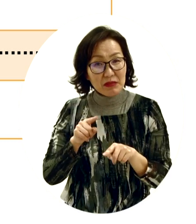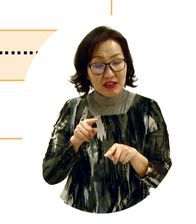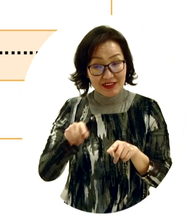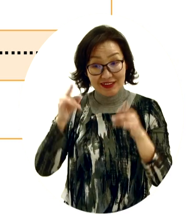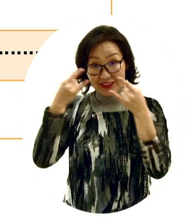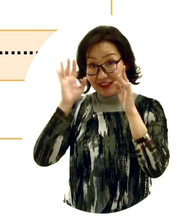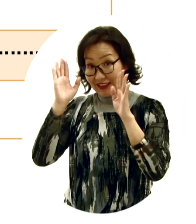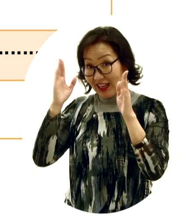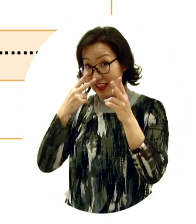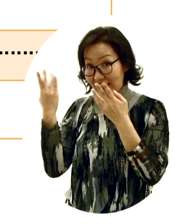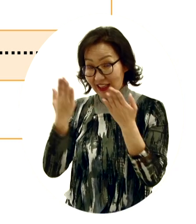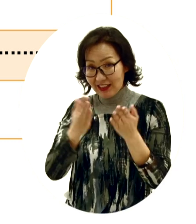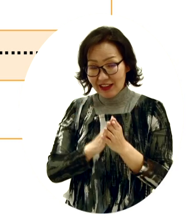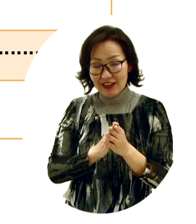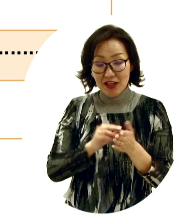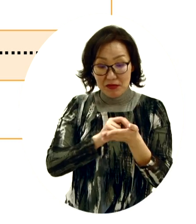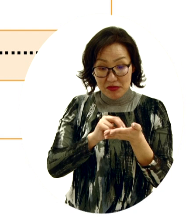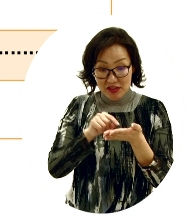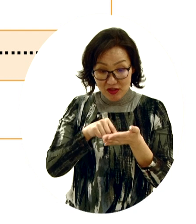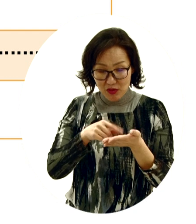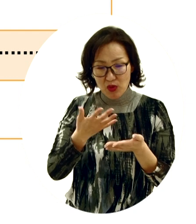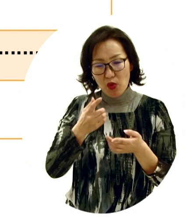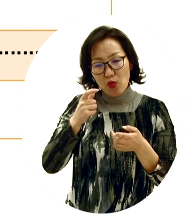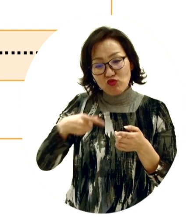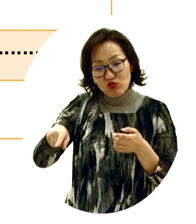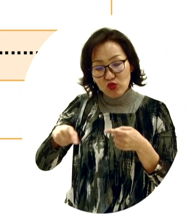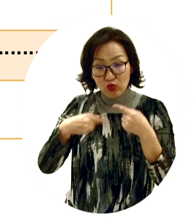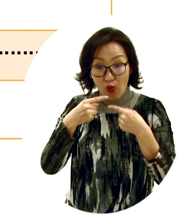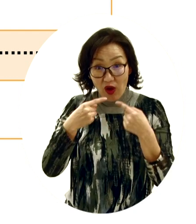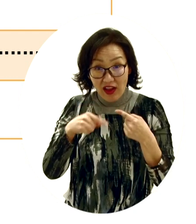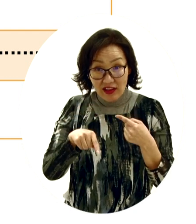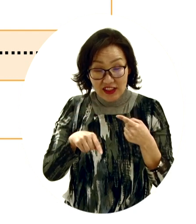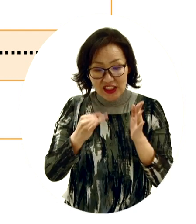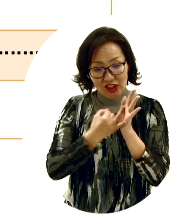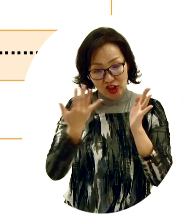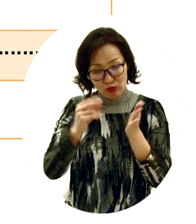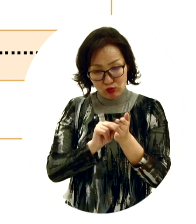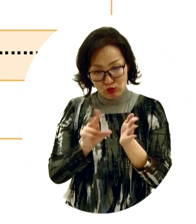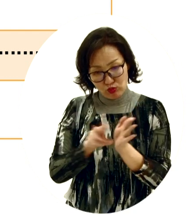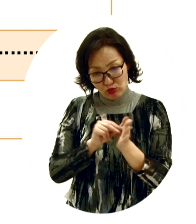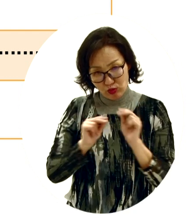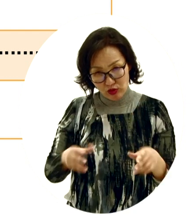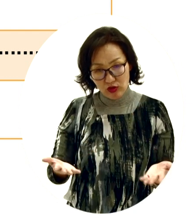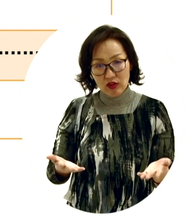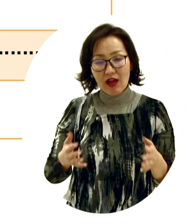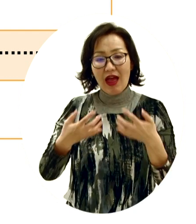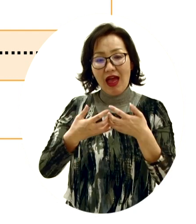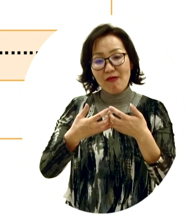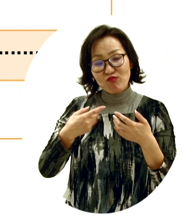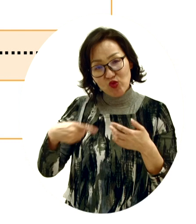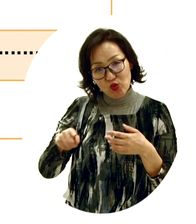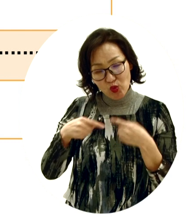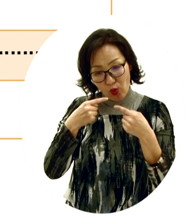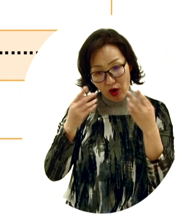хараарай. Илтгэлийн сэдвийг та бүхэн хүний тухай, ямар нэгэн хүний тухай илтгэл бичиж болон эсвэл